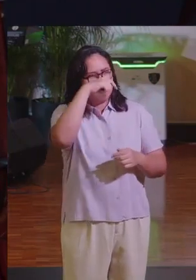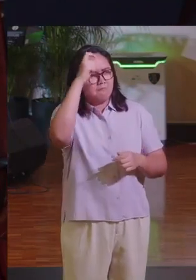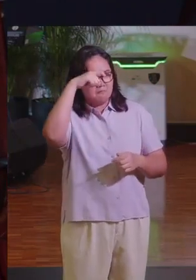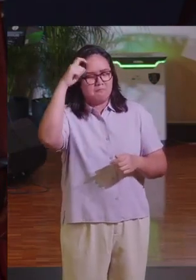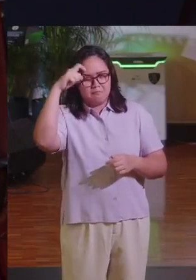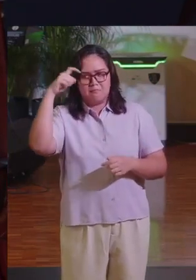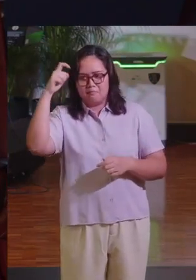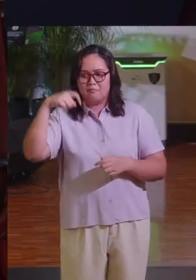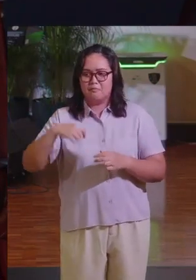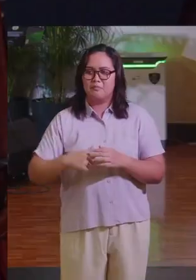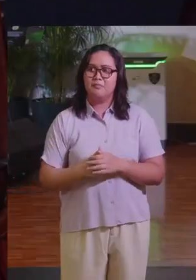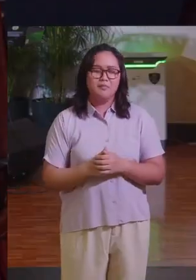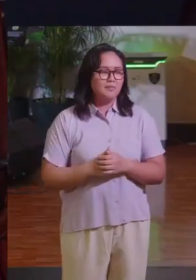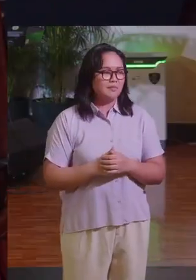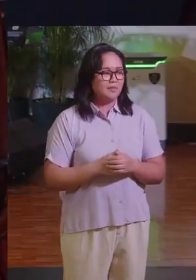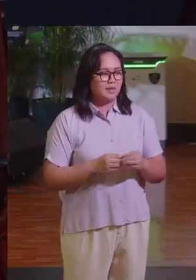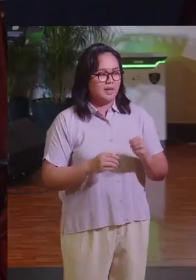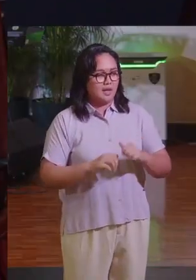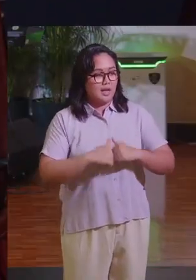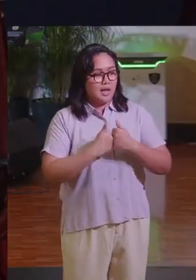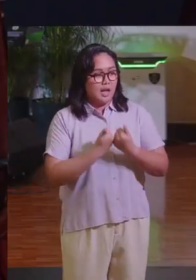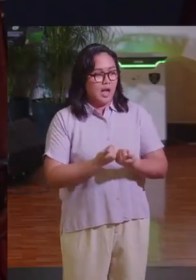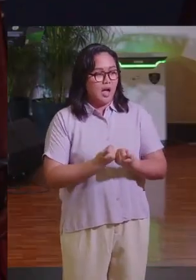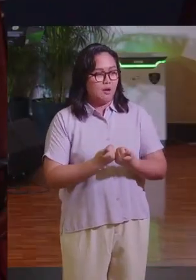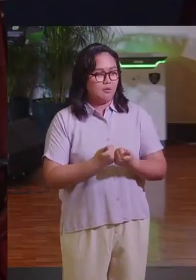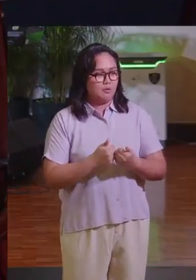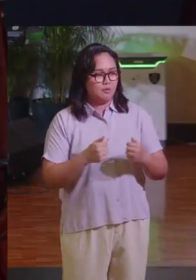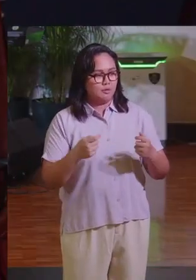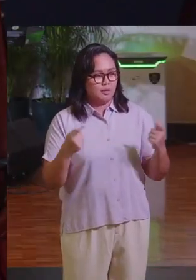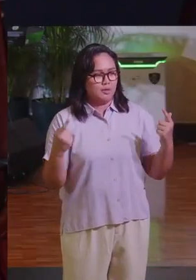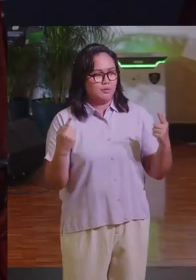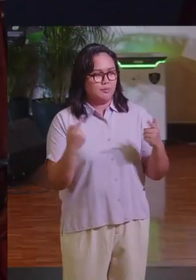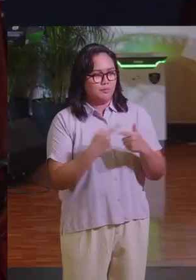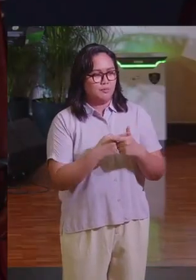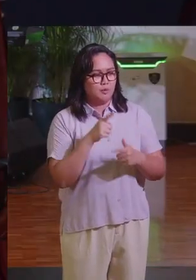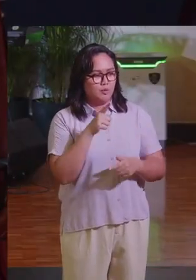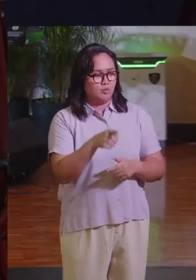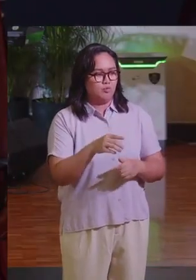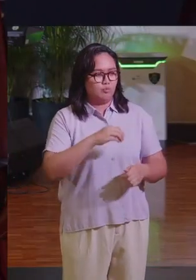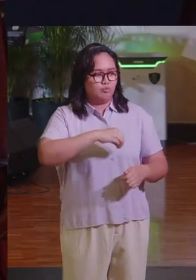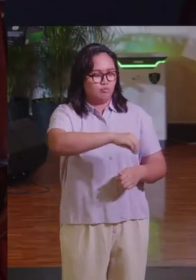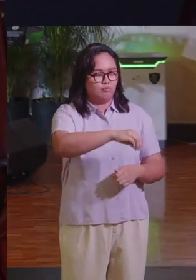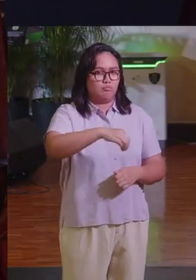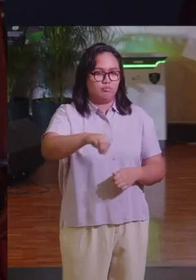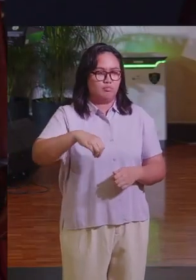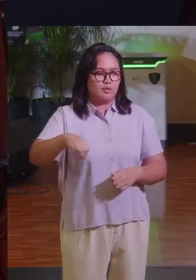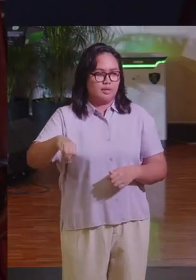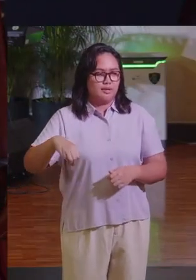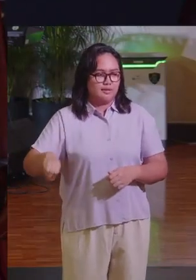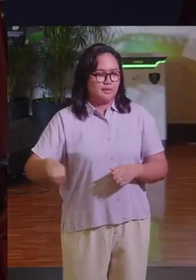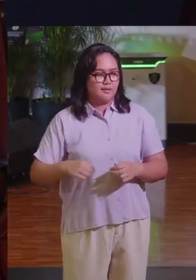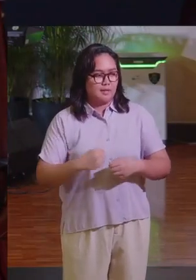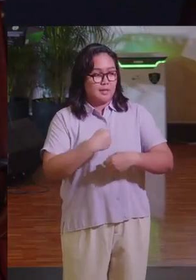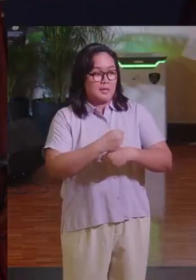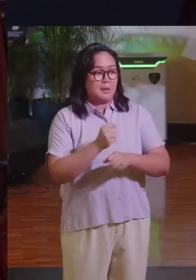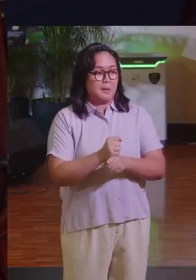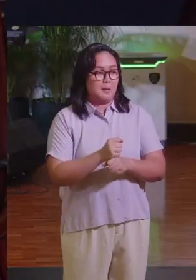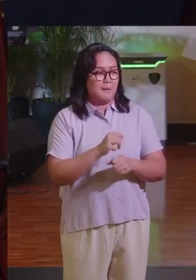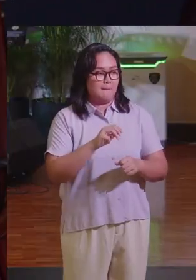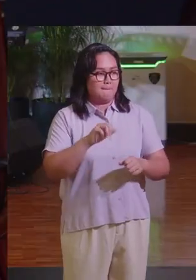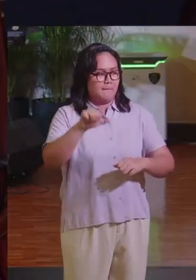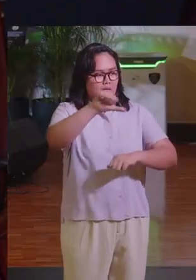para kang kino-corner, dinadala ka sa isang sulok upang ikaw ay imate. Checkmate ang tawag